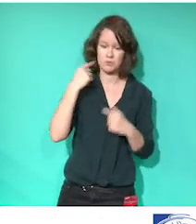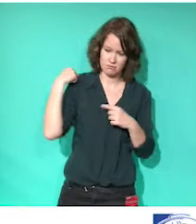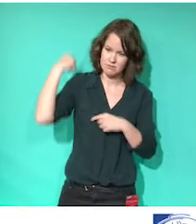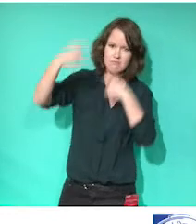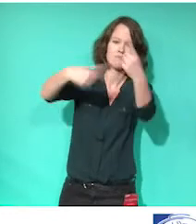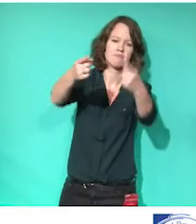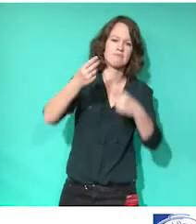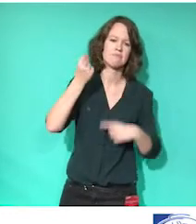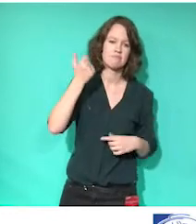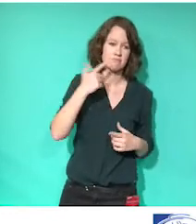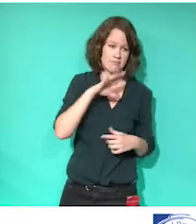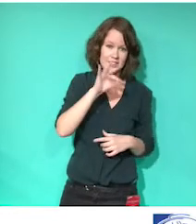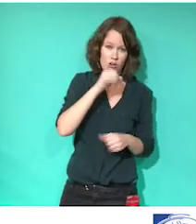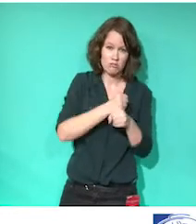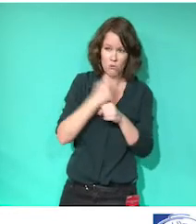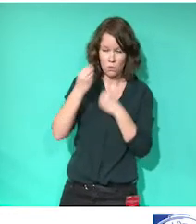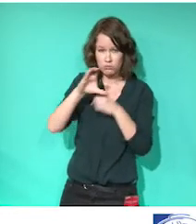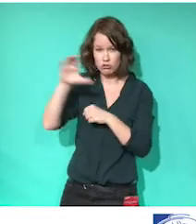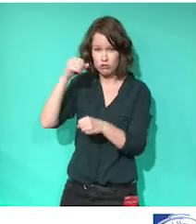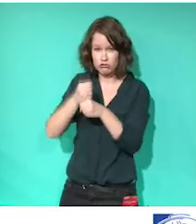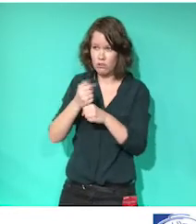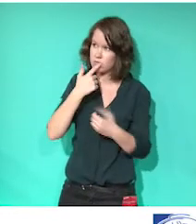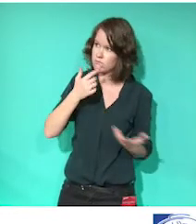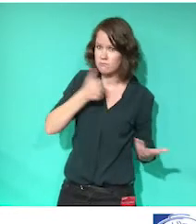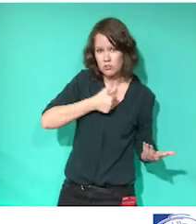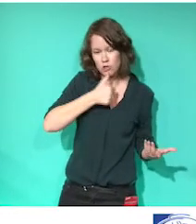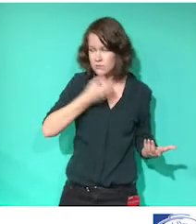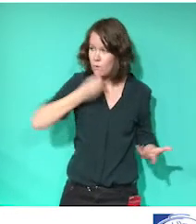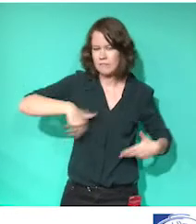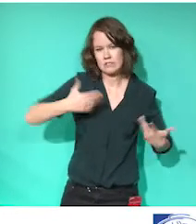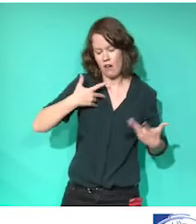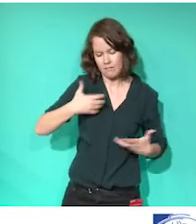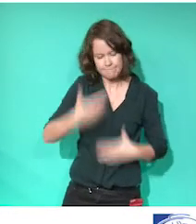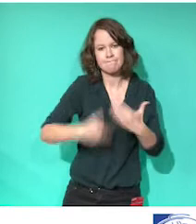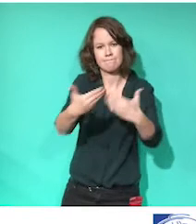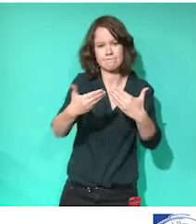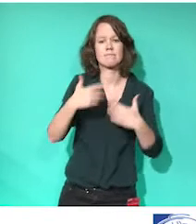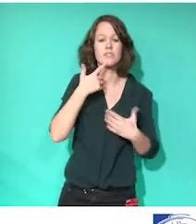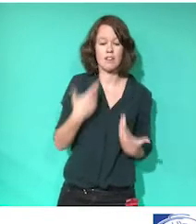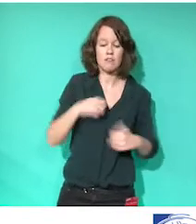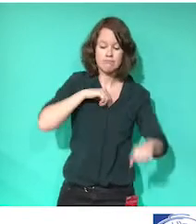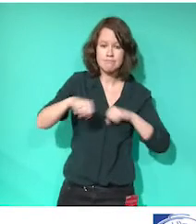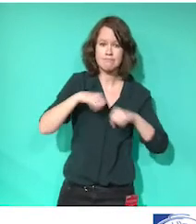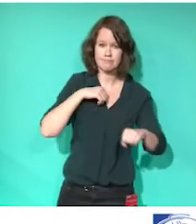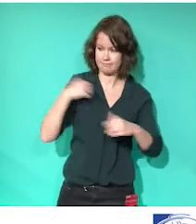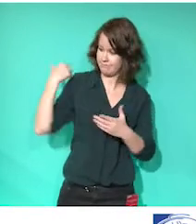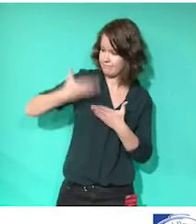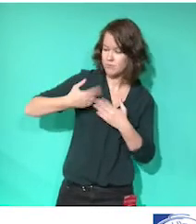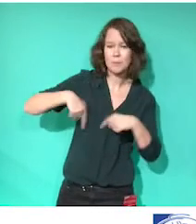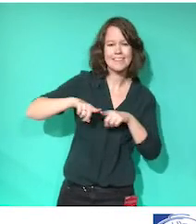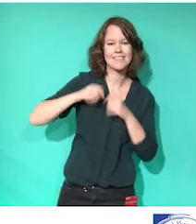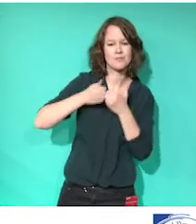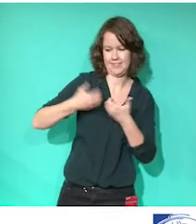pas des siècles à vivre et nous sommes de plus en plus impatientes. Alors au moins, ce plan d'une durée de 6 mois n'a eu de cesse de